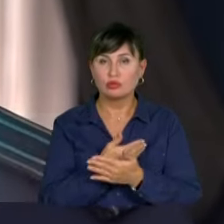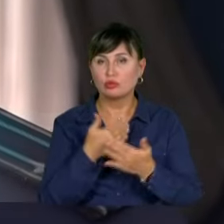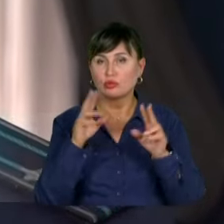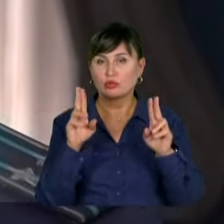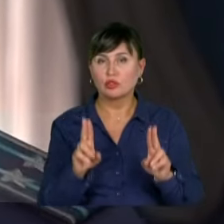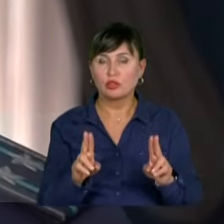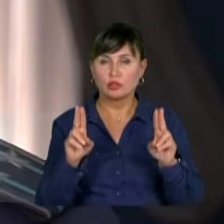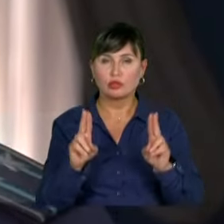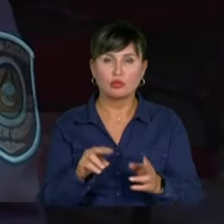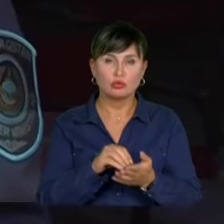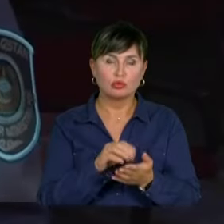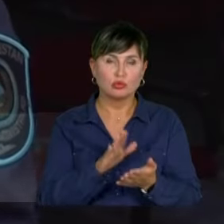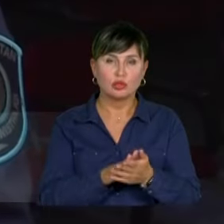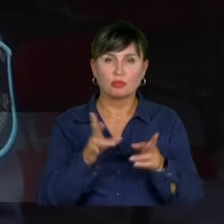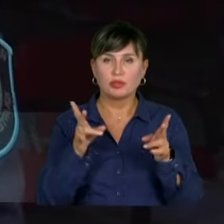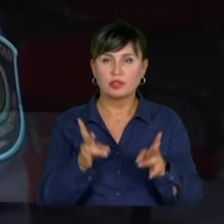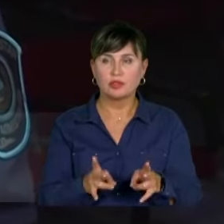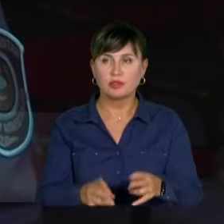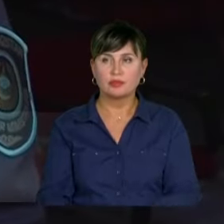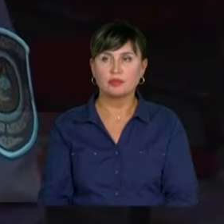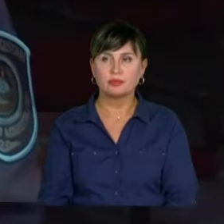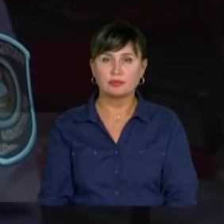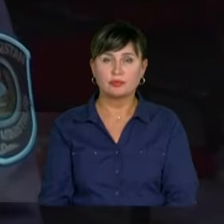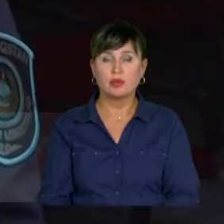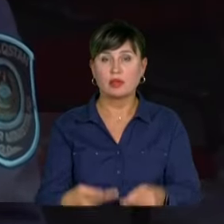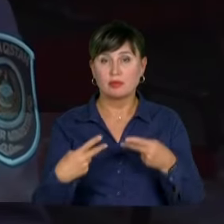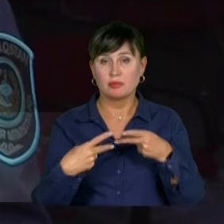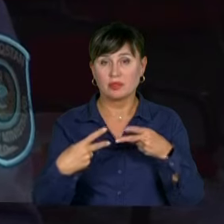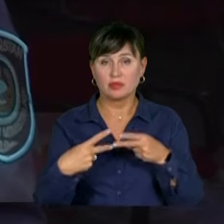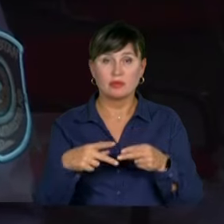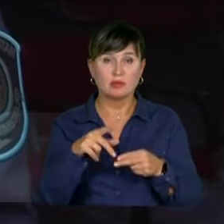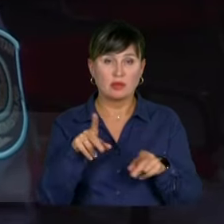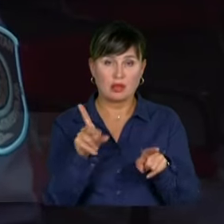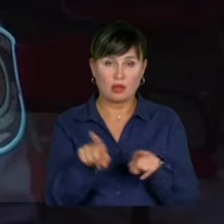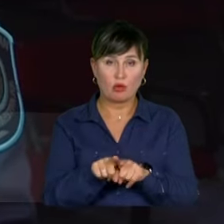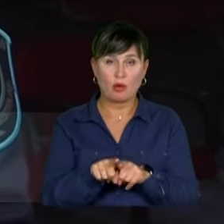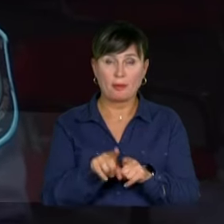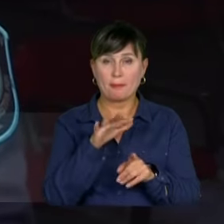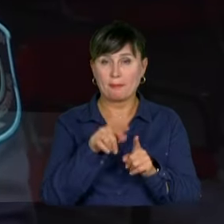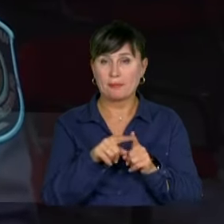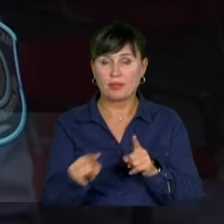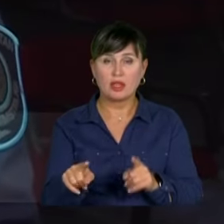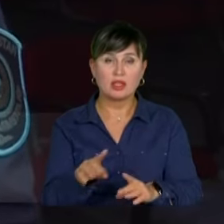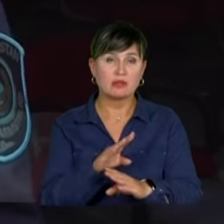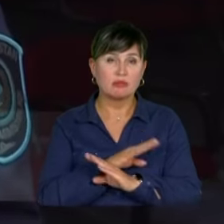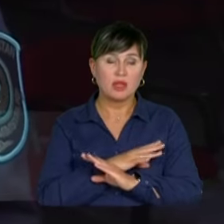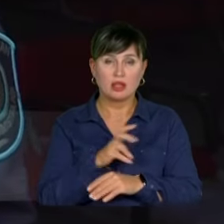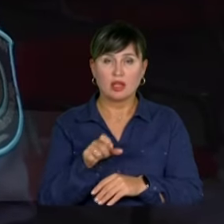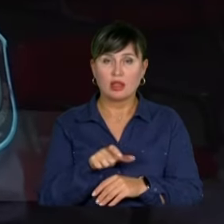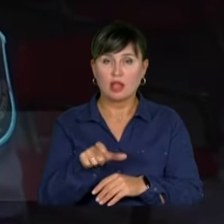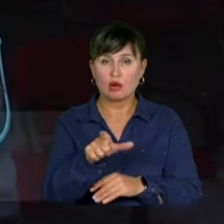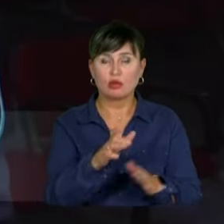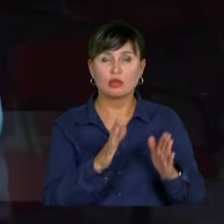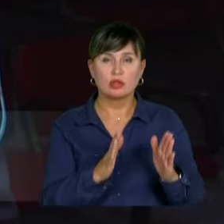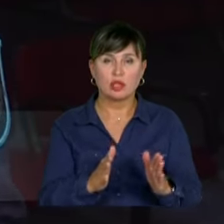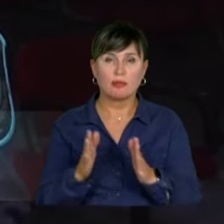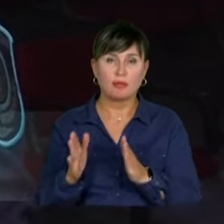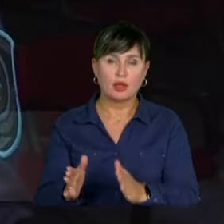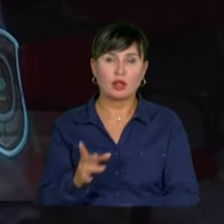учета пострадавших. В сравнении с аналогичным периодом именно вот смертность на дорогах стабильная.